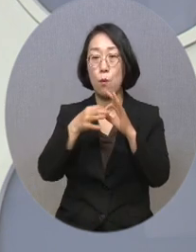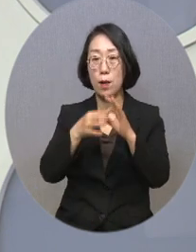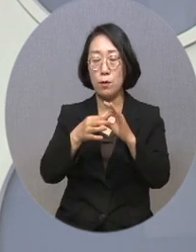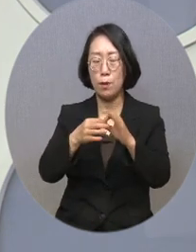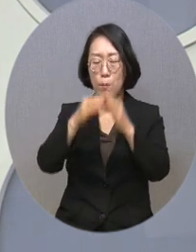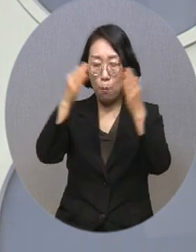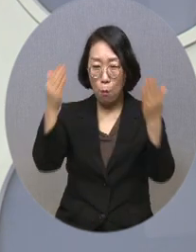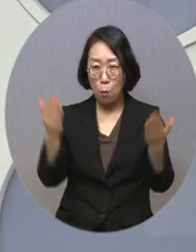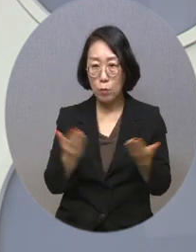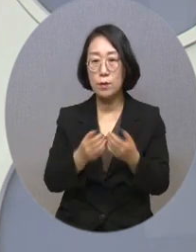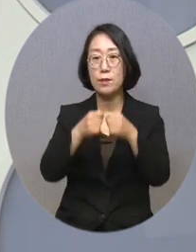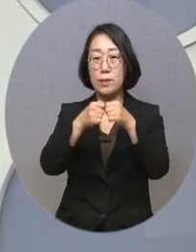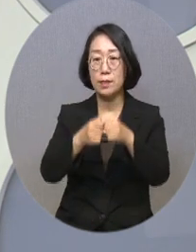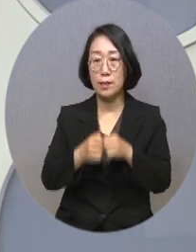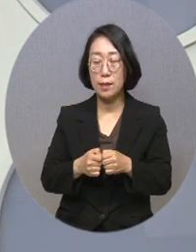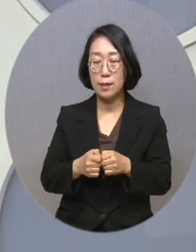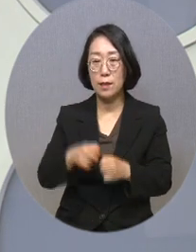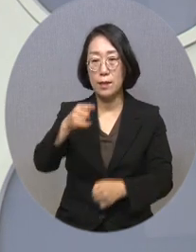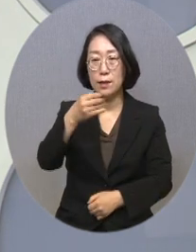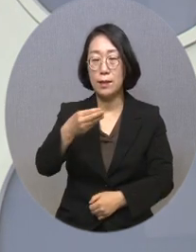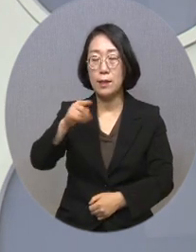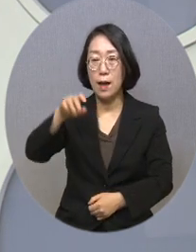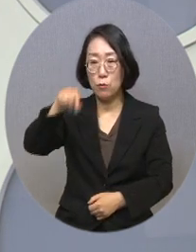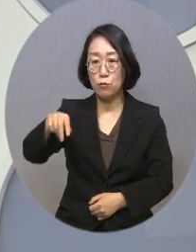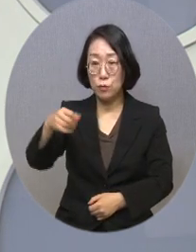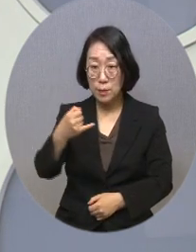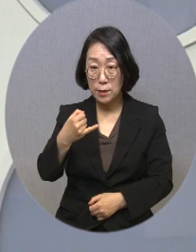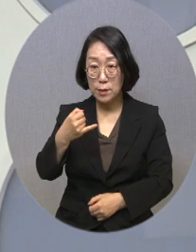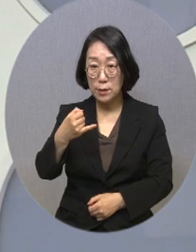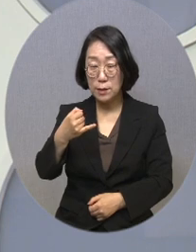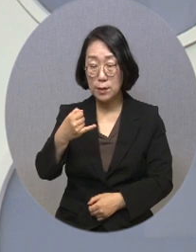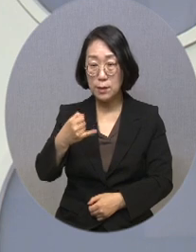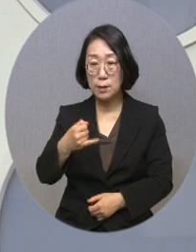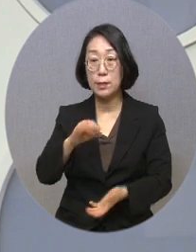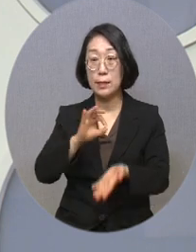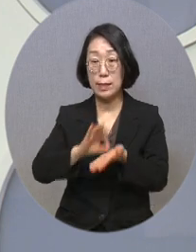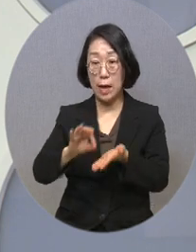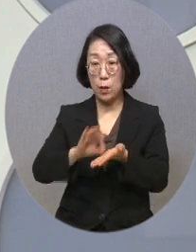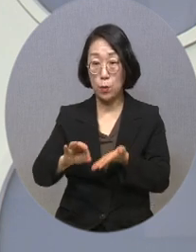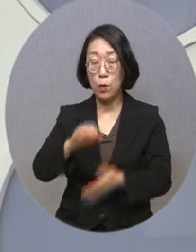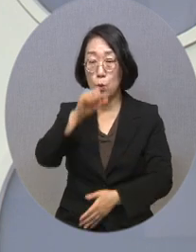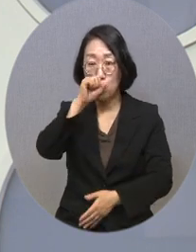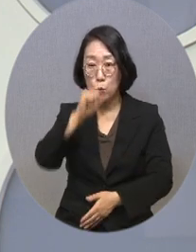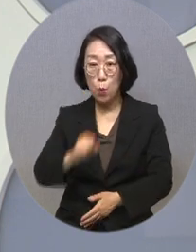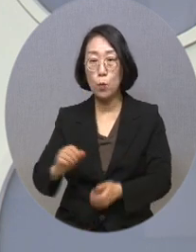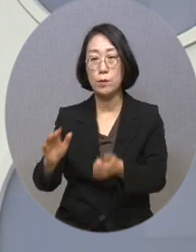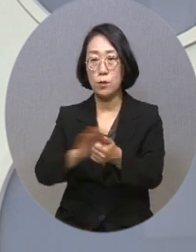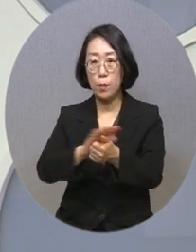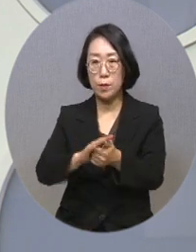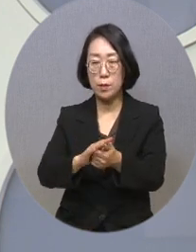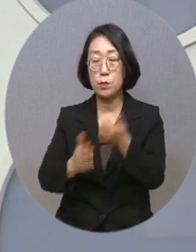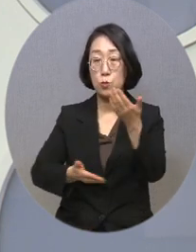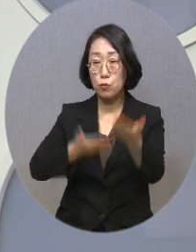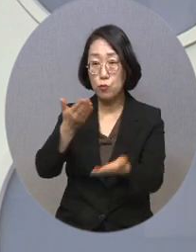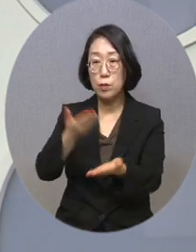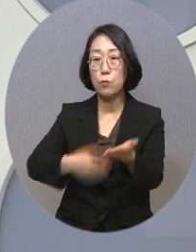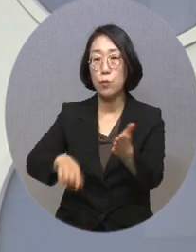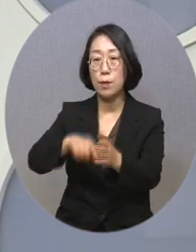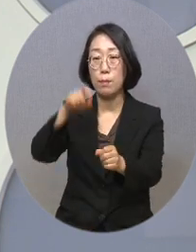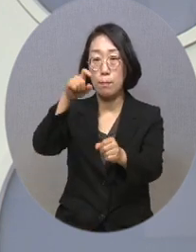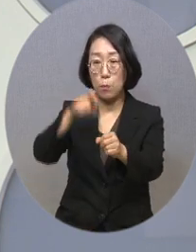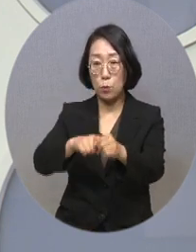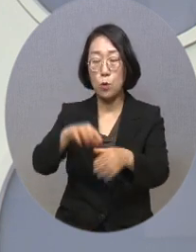모든 부분들은 클라우드 버전에서 납세자들에게 양질의 서비스를 제공할 수 있는 그런